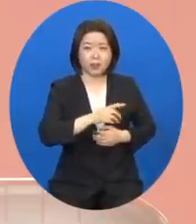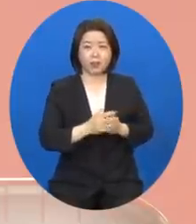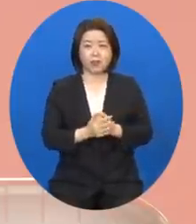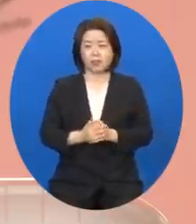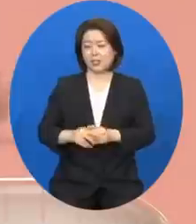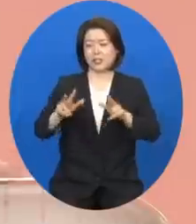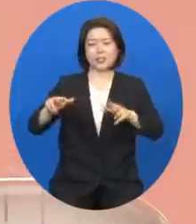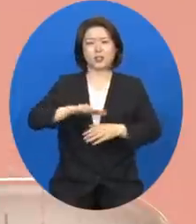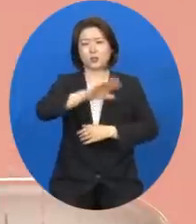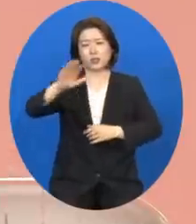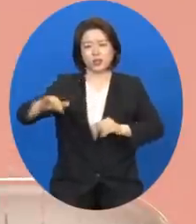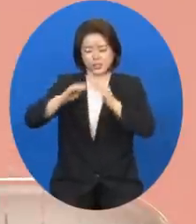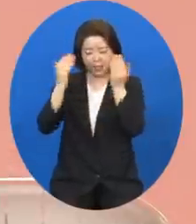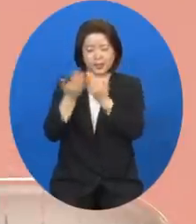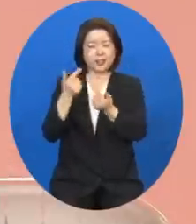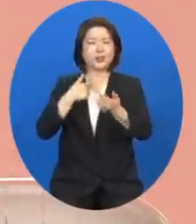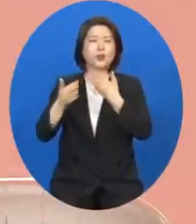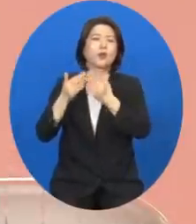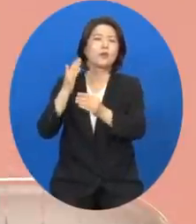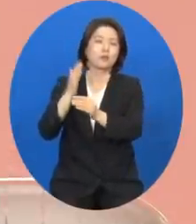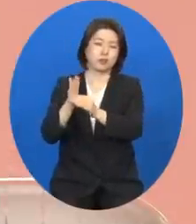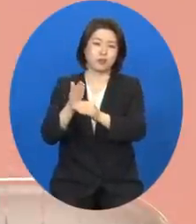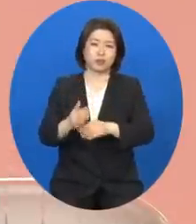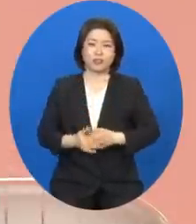지금 우리가 다 경험하고 있는 일입니다.